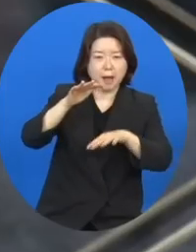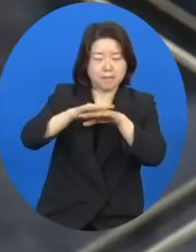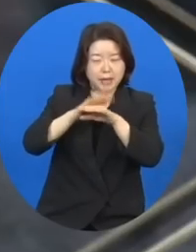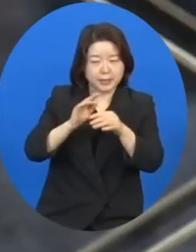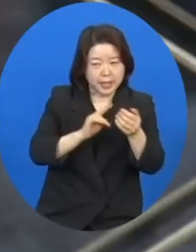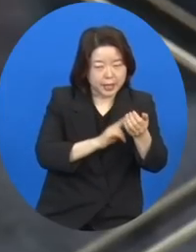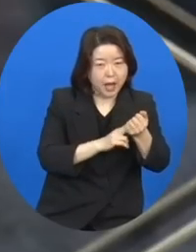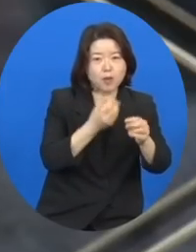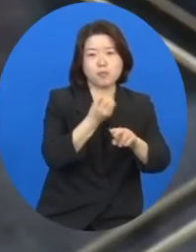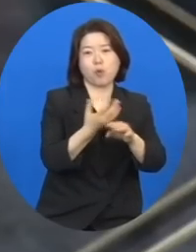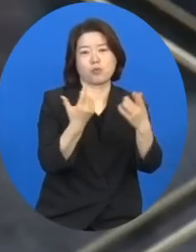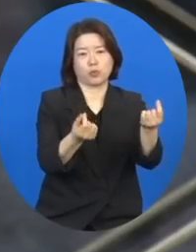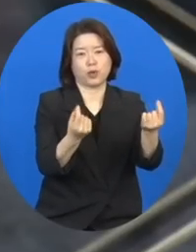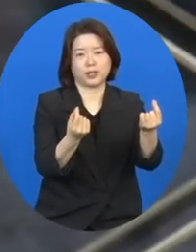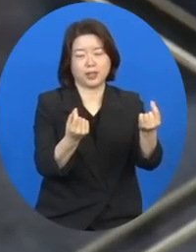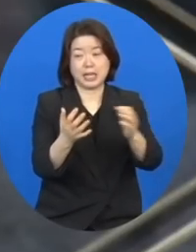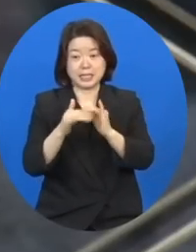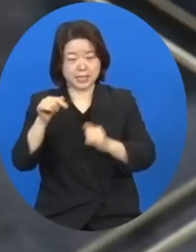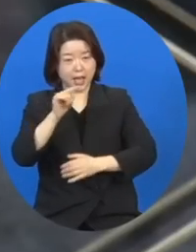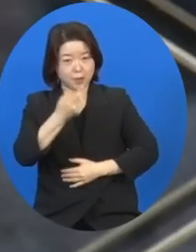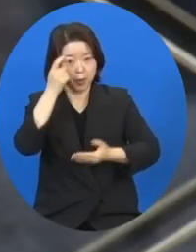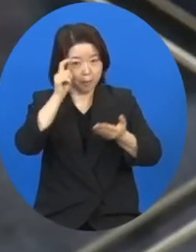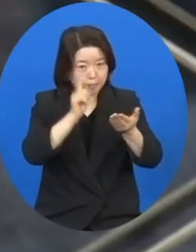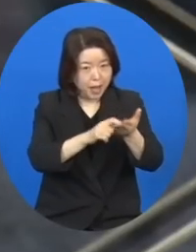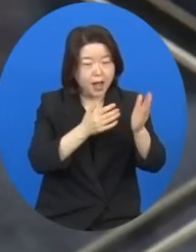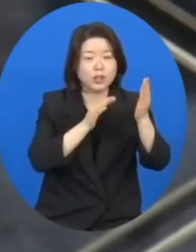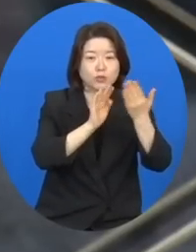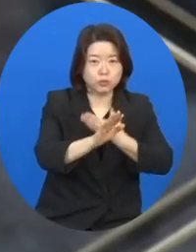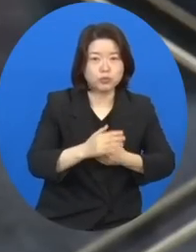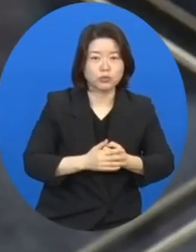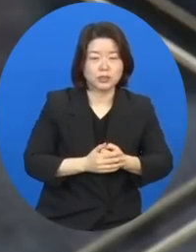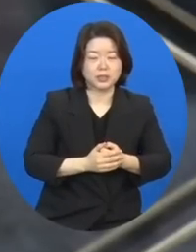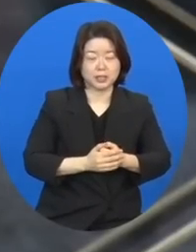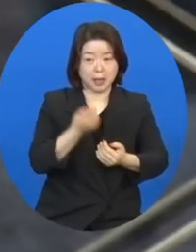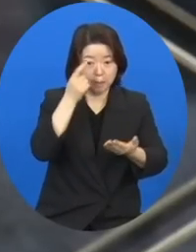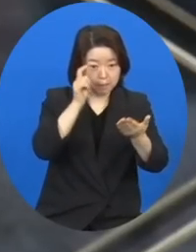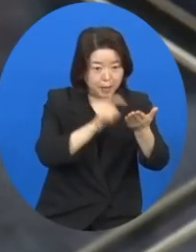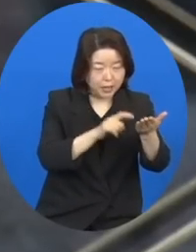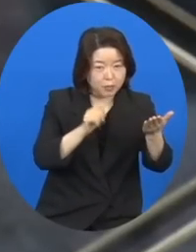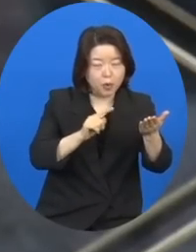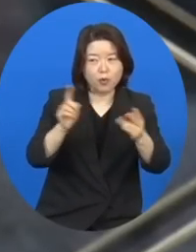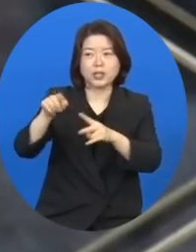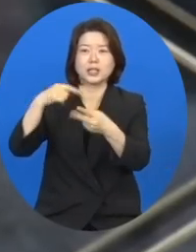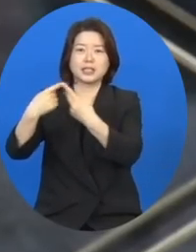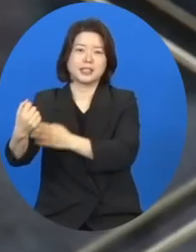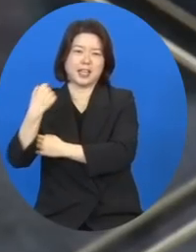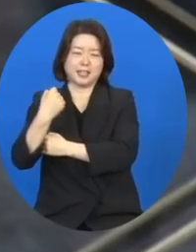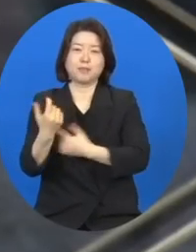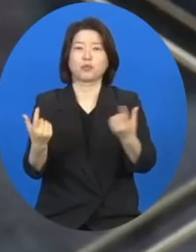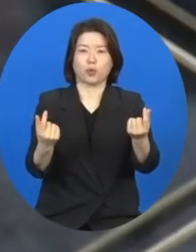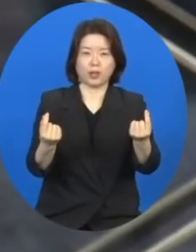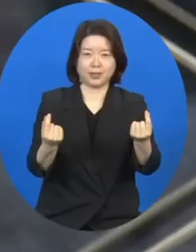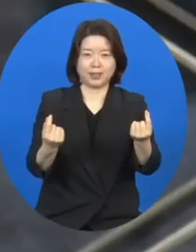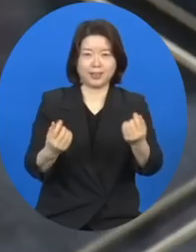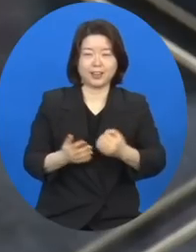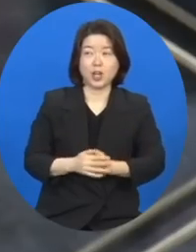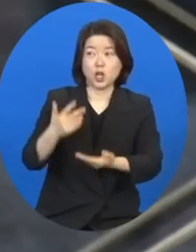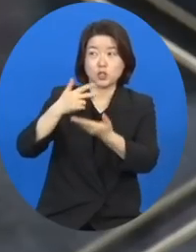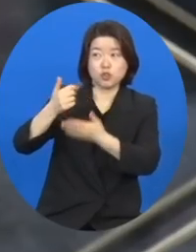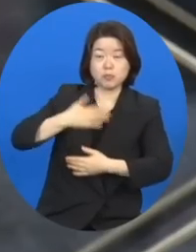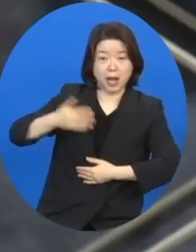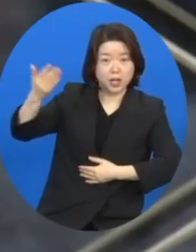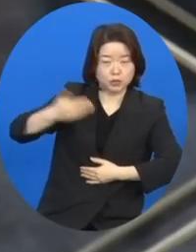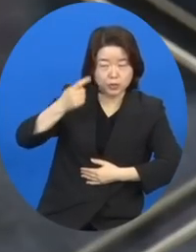같으니 사람이 이를 발견한 후, 뭐냐면 이해력이 생긴 거예요. 주님이